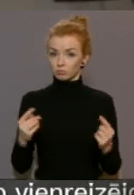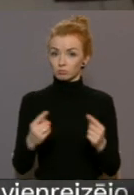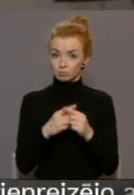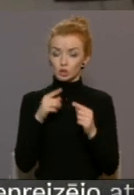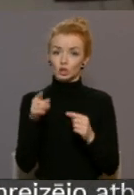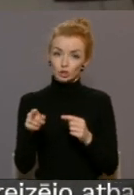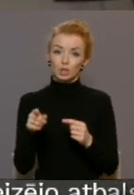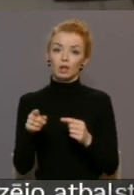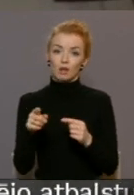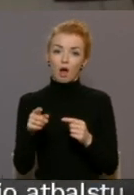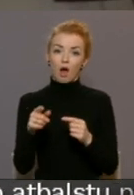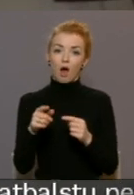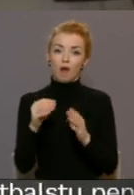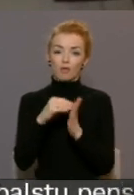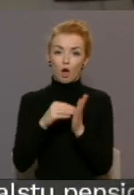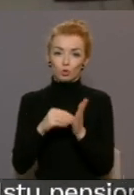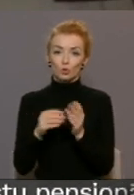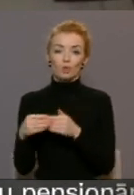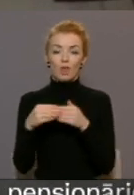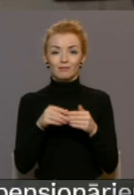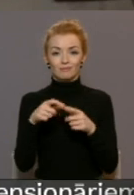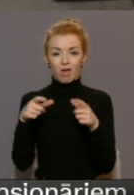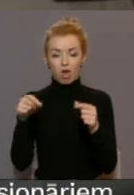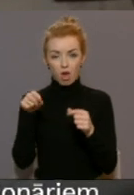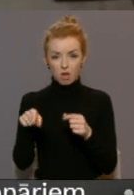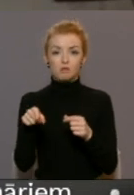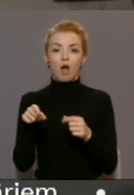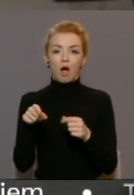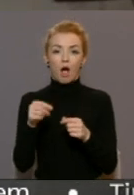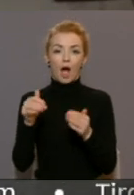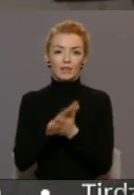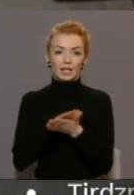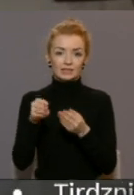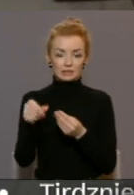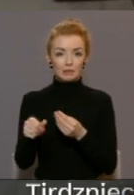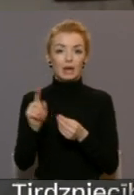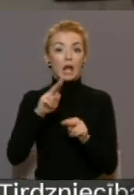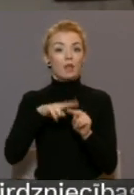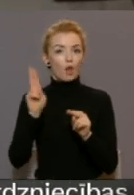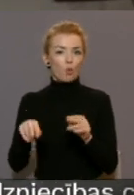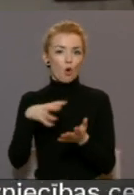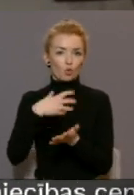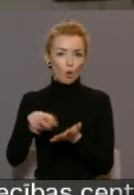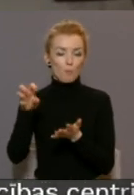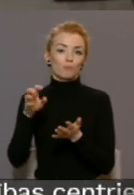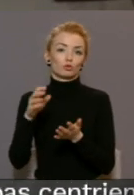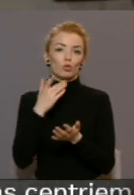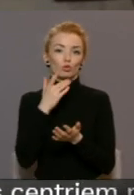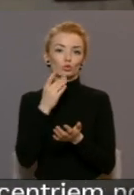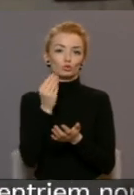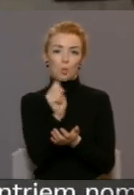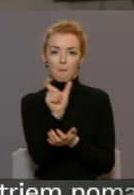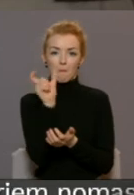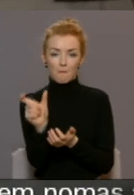nesēju atlīdzība, kur par ierīci, kurā ir iespējama šāda darbība kopēšana, tiek noteikta kaut kāda noteikta summa, kas